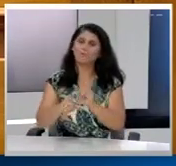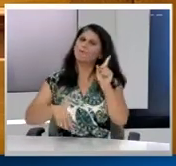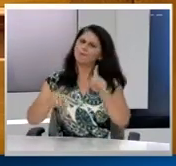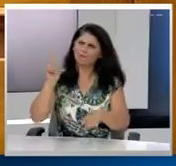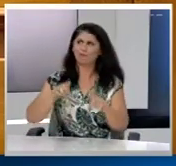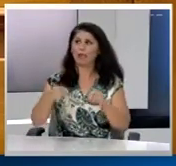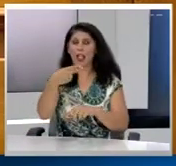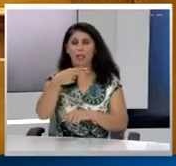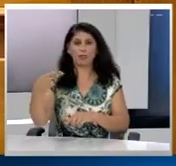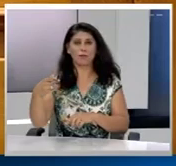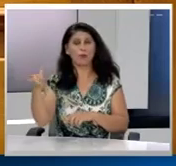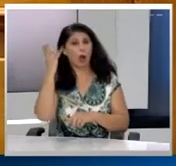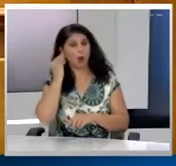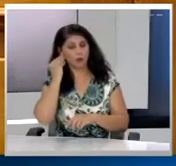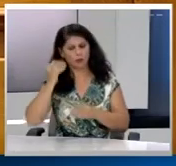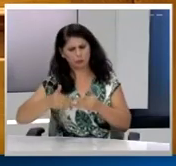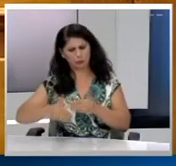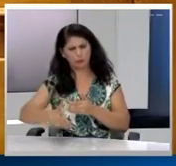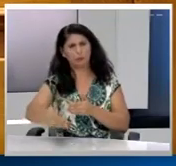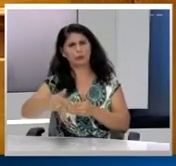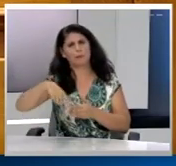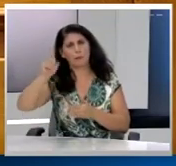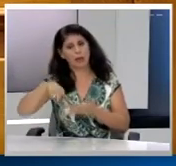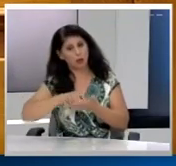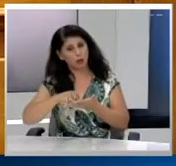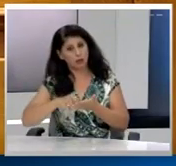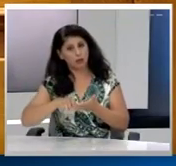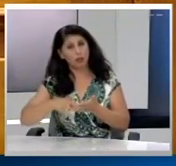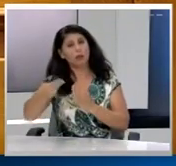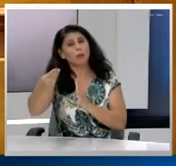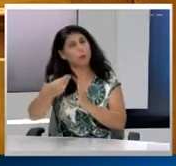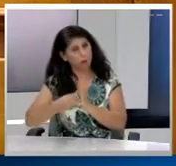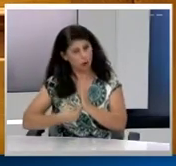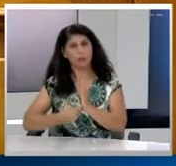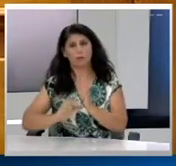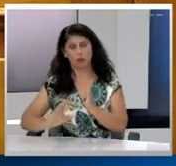ορισμένα ζητήματα που έχουν ακουστεί όλες αυτές τις μέρες, έχουν γραφτεί, αλλά και κατά κόρον,